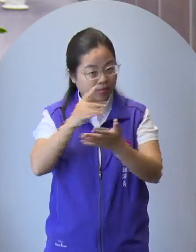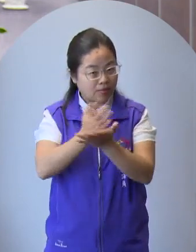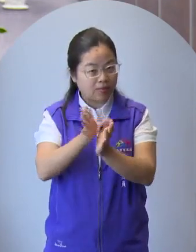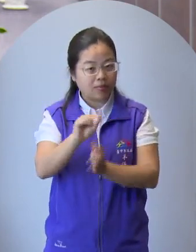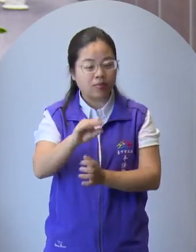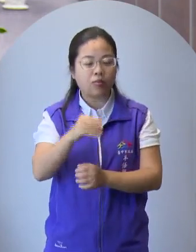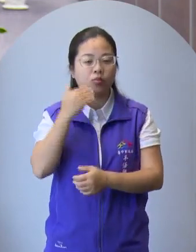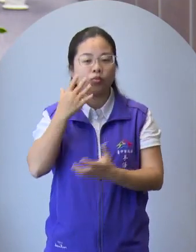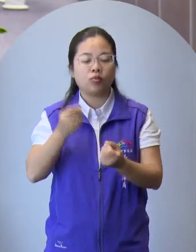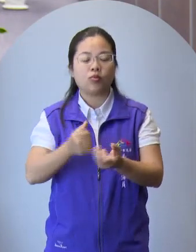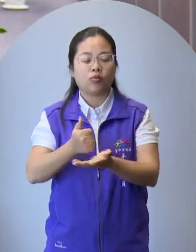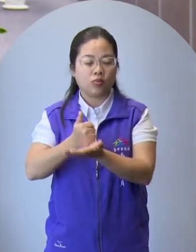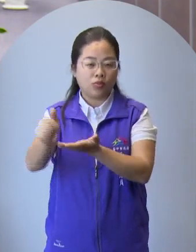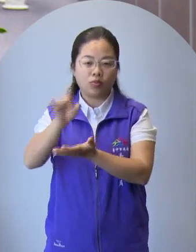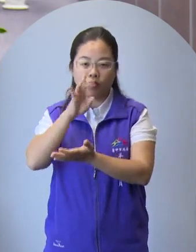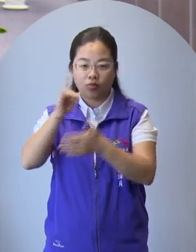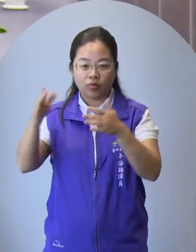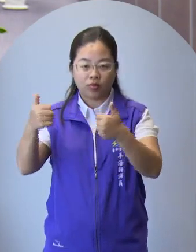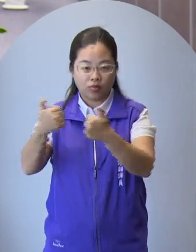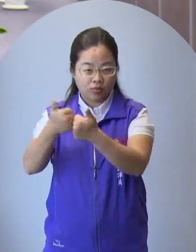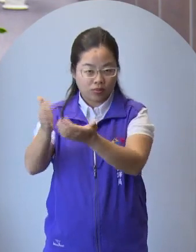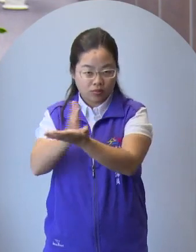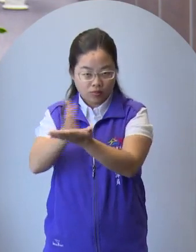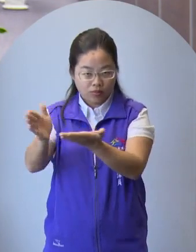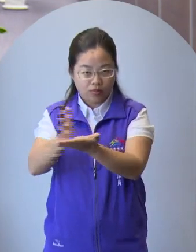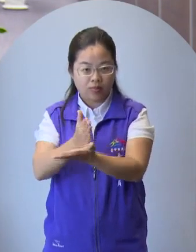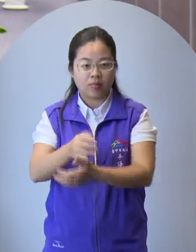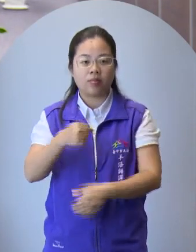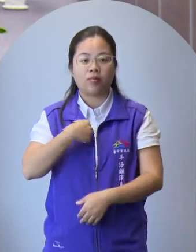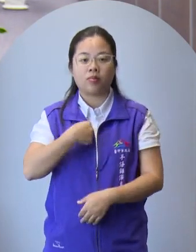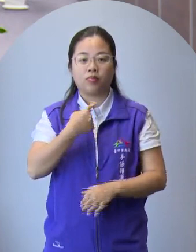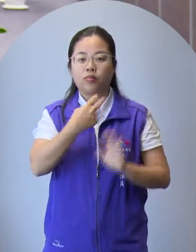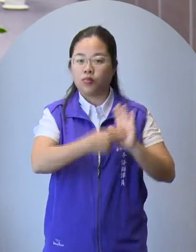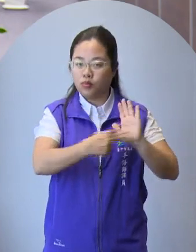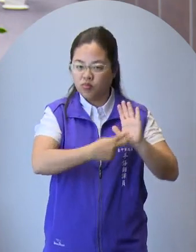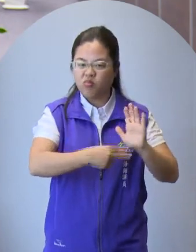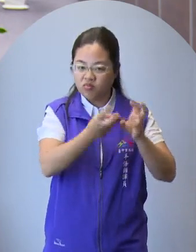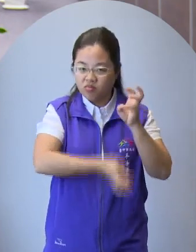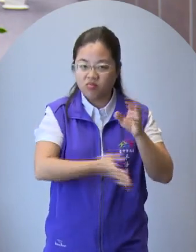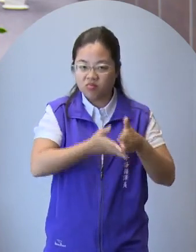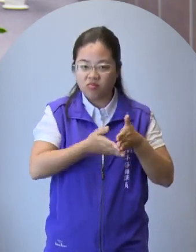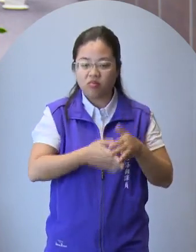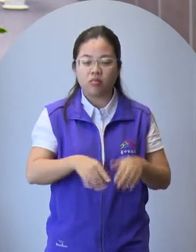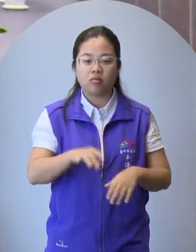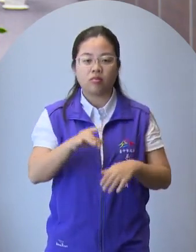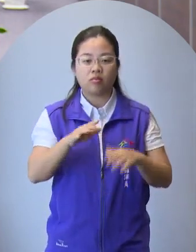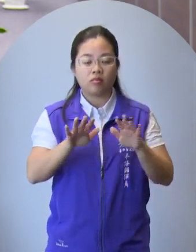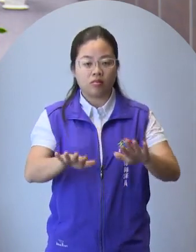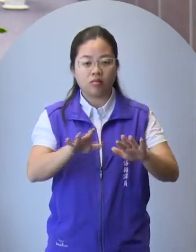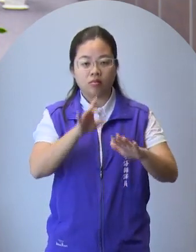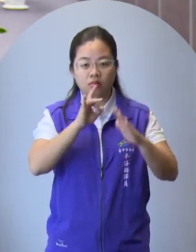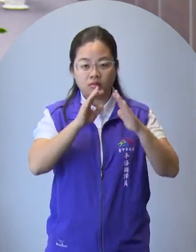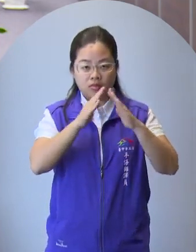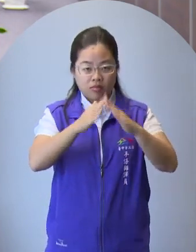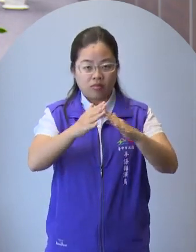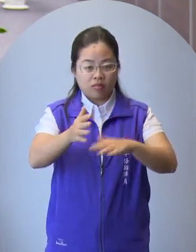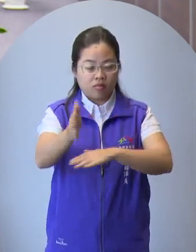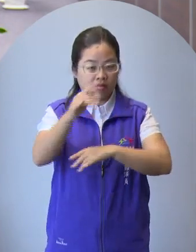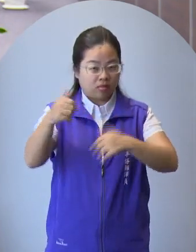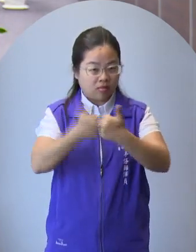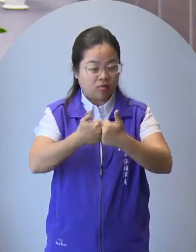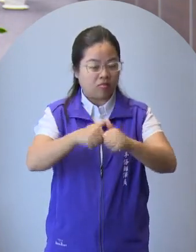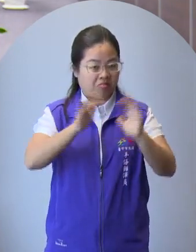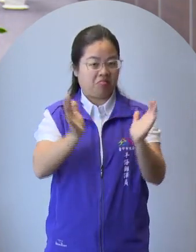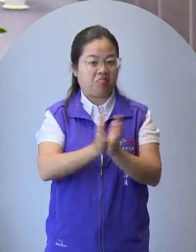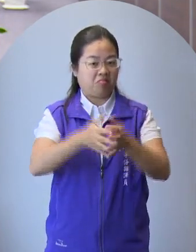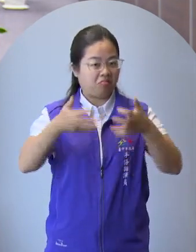有意见，本案通过，送请台中市议会审议哈。那这个我要进行说明一下，今天我们的市政会议都是大 案哈。